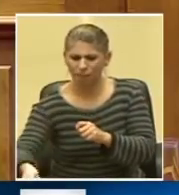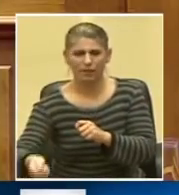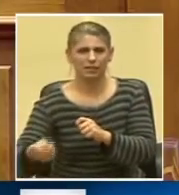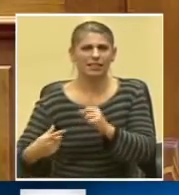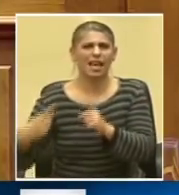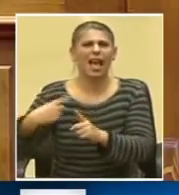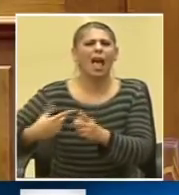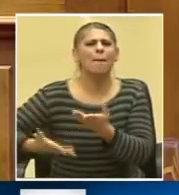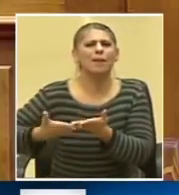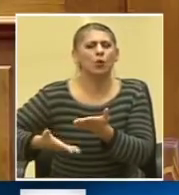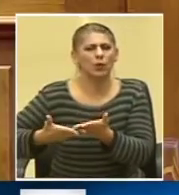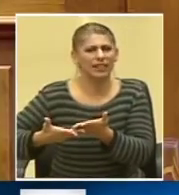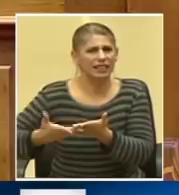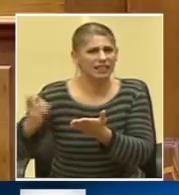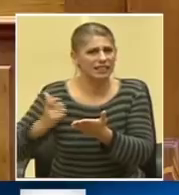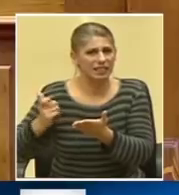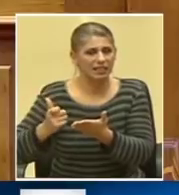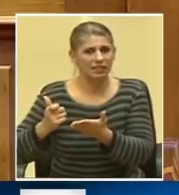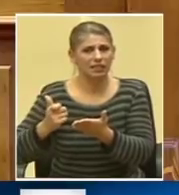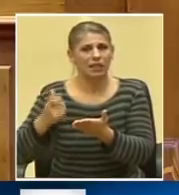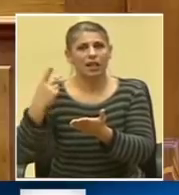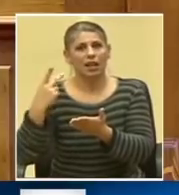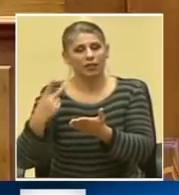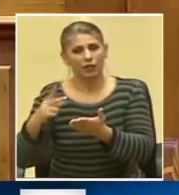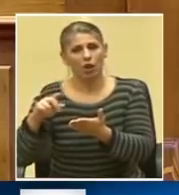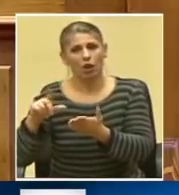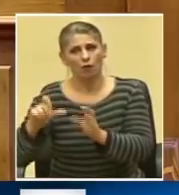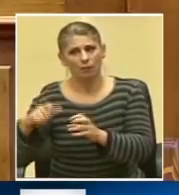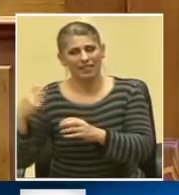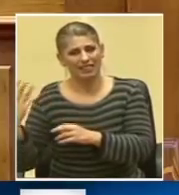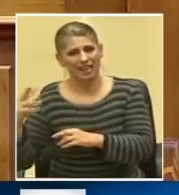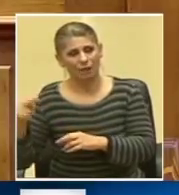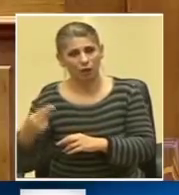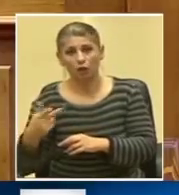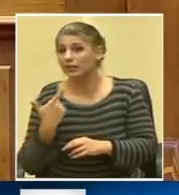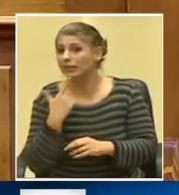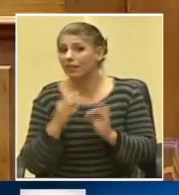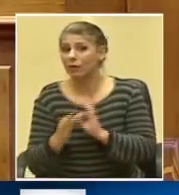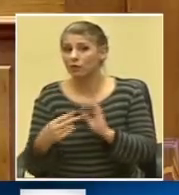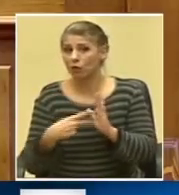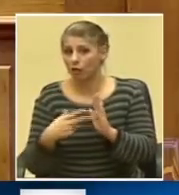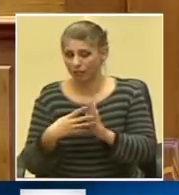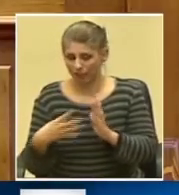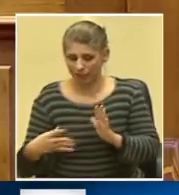συνολικές εισφορές 2,73 ευρώ. Τι θα ισχύσει το 2019?